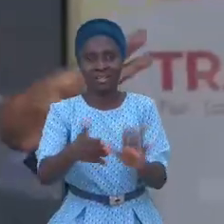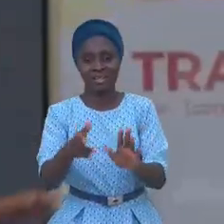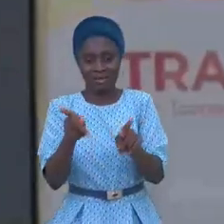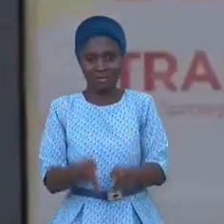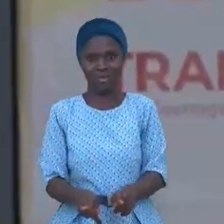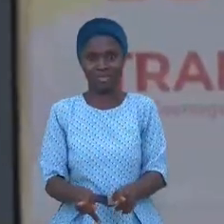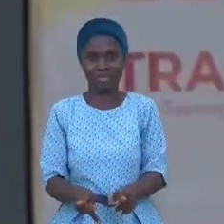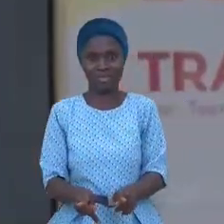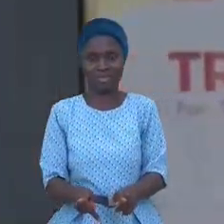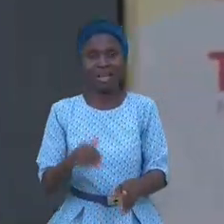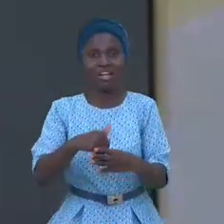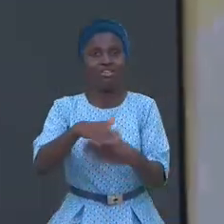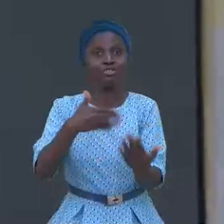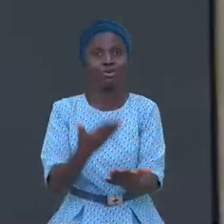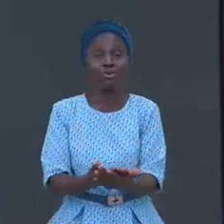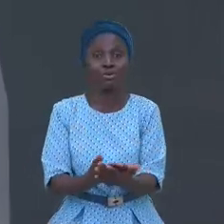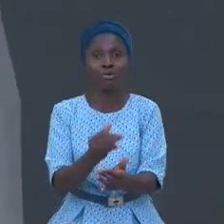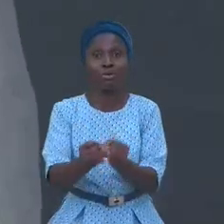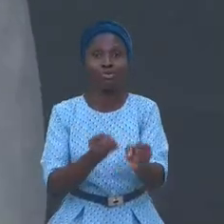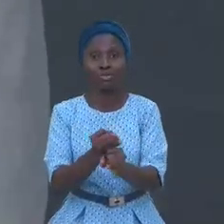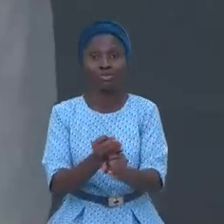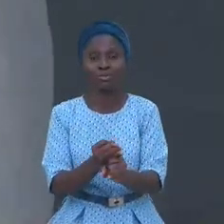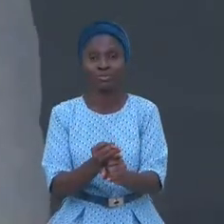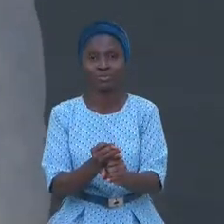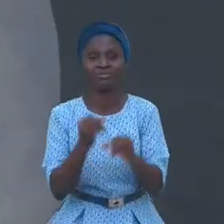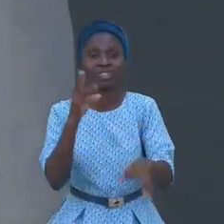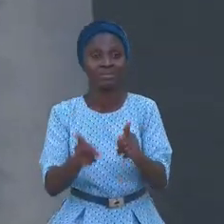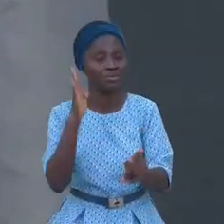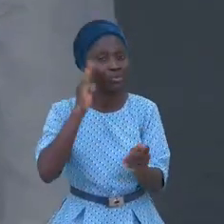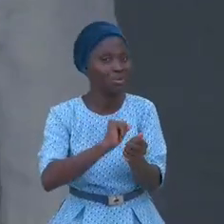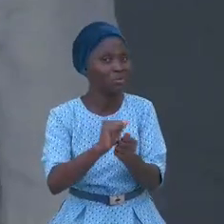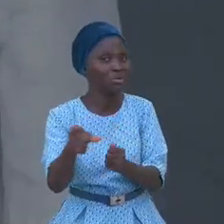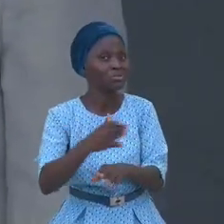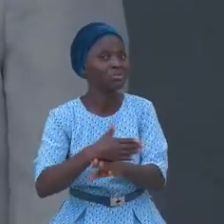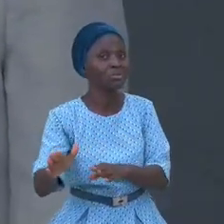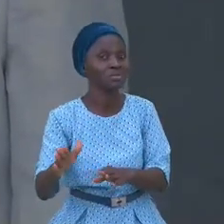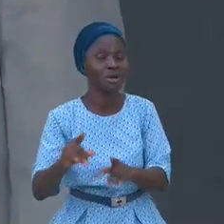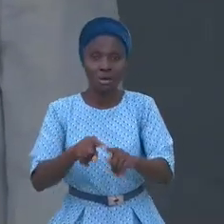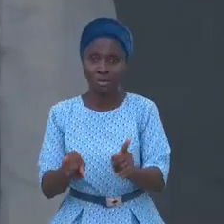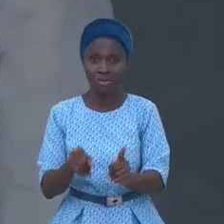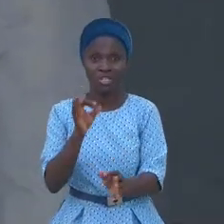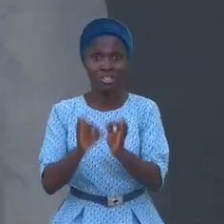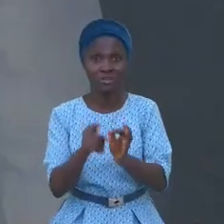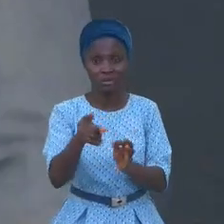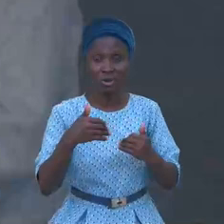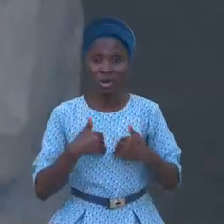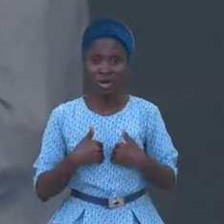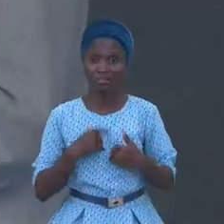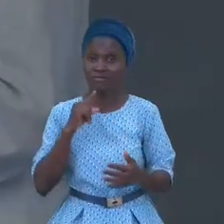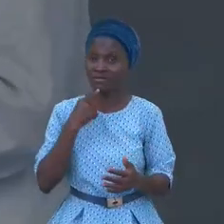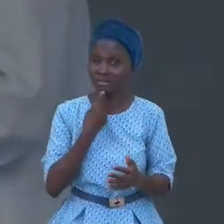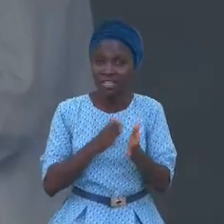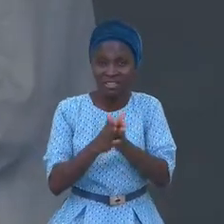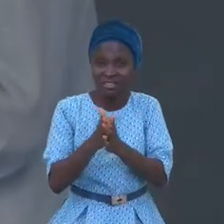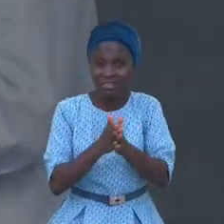Et dans une situation, cette situation va te dépasser. Mais quand tu as le zèle, quand tu as